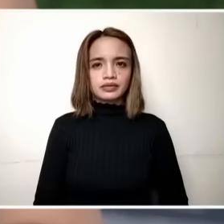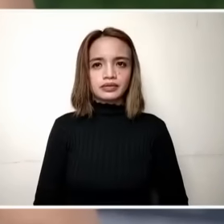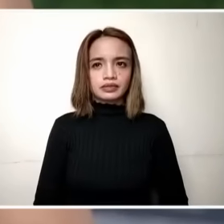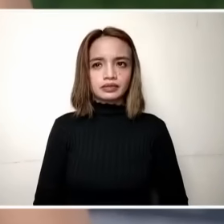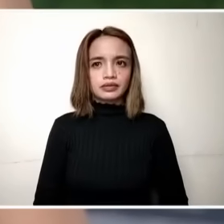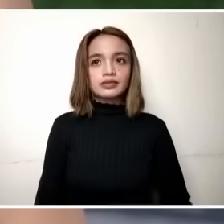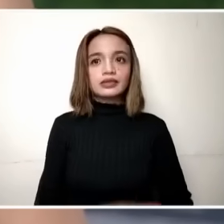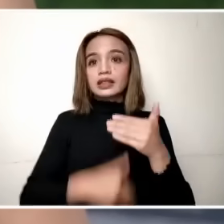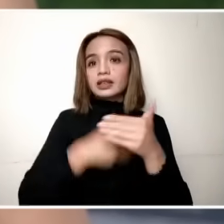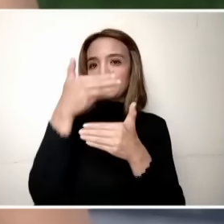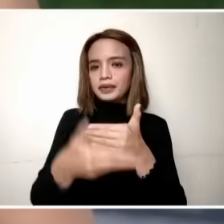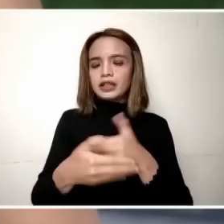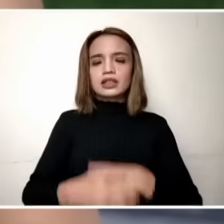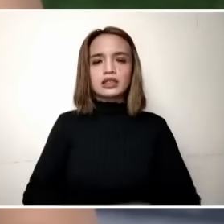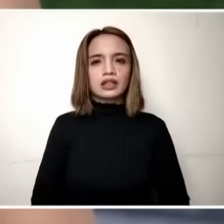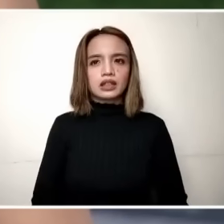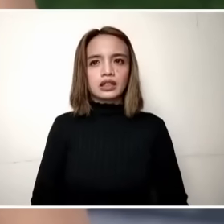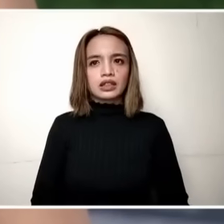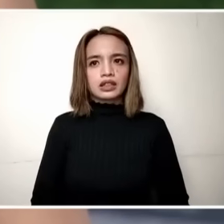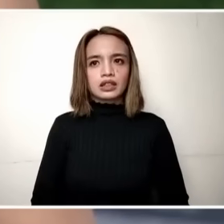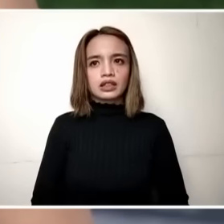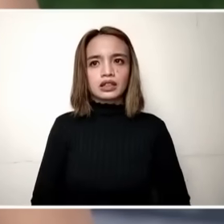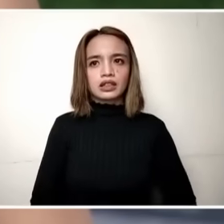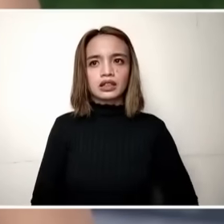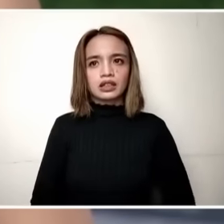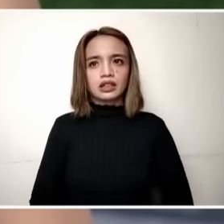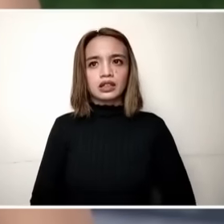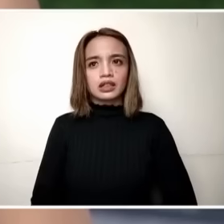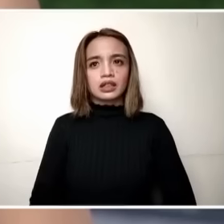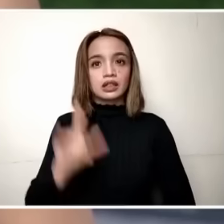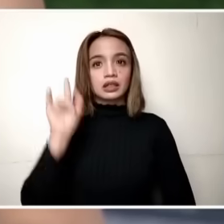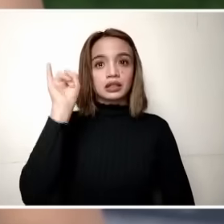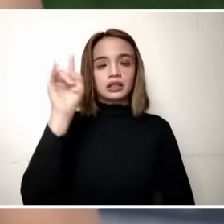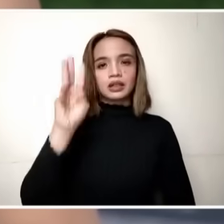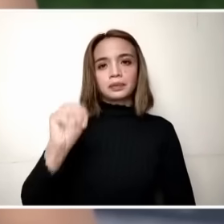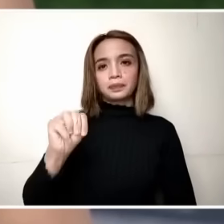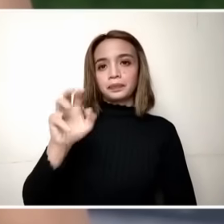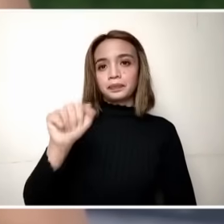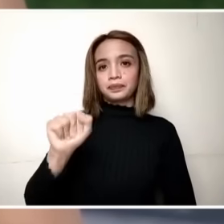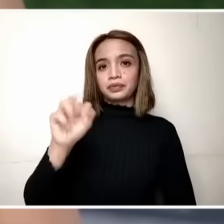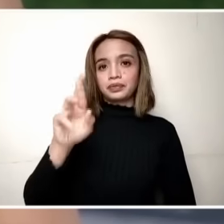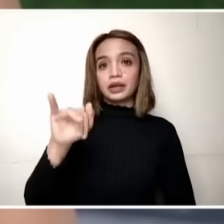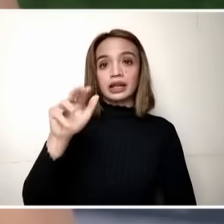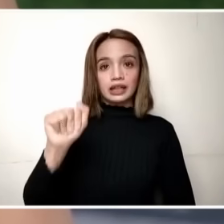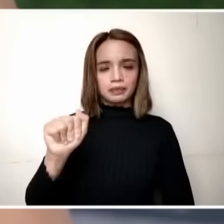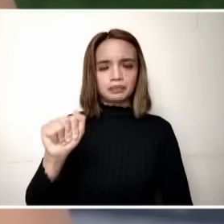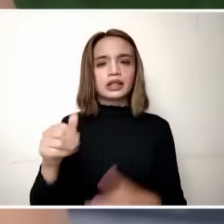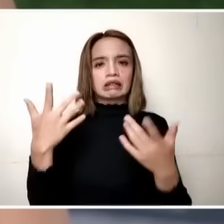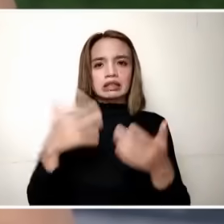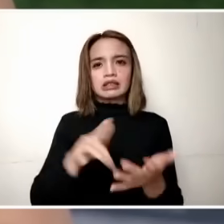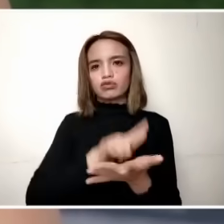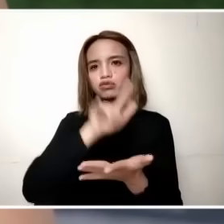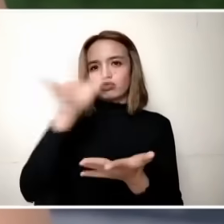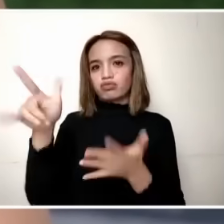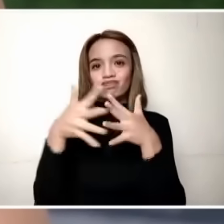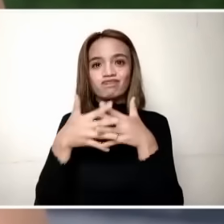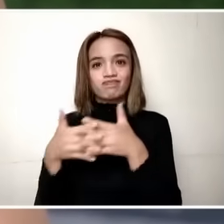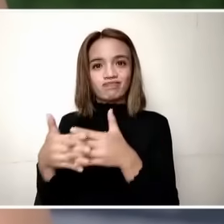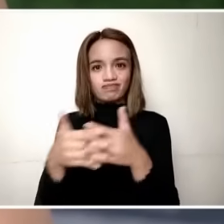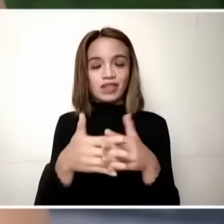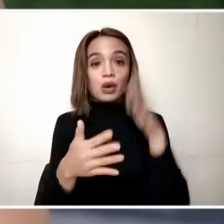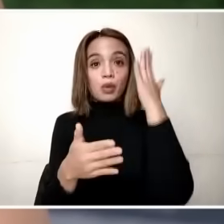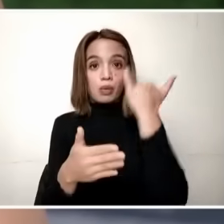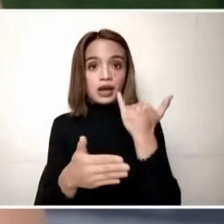Samantala, nasa Estados Unidos na ang mamamahayag na si Maria Ressa matapos siyang payagan ng Court of Appeals na